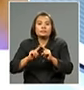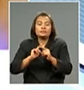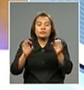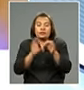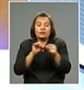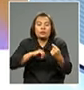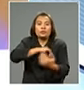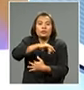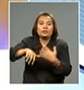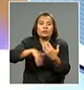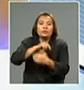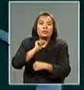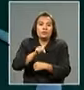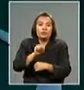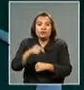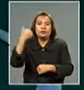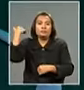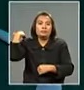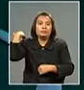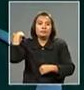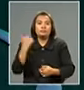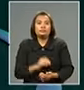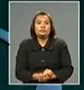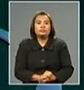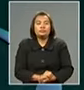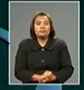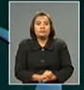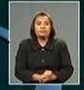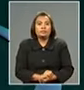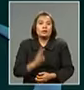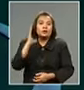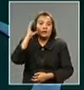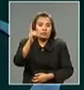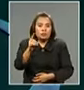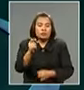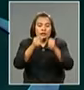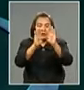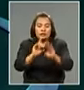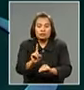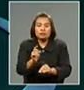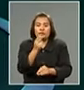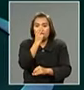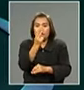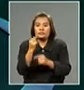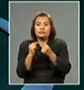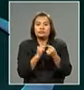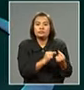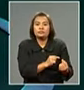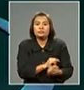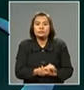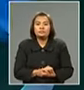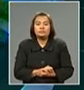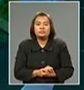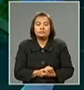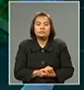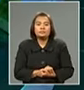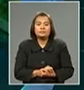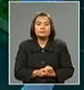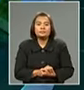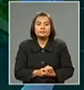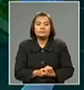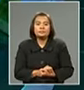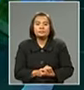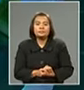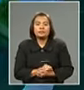ามมาด้วยนะครับส่วนลักษณะอากาศของวันพรุ่งนี้เป็นอย่างไรดูกันต่อเลยนะครับย้ำนะครับว่าเตรียมพบกับอาก